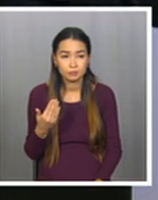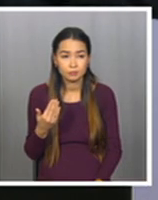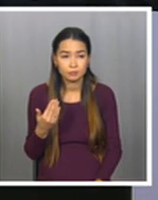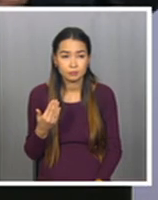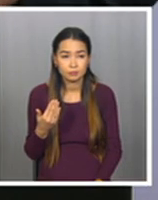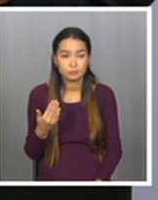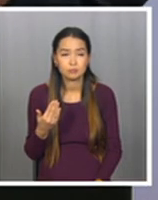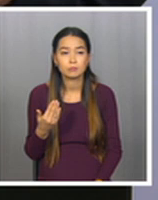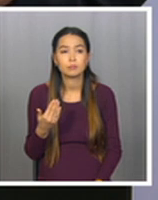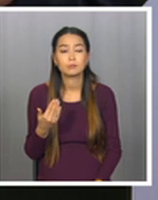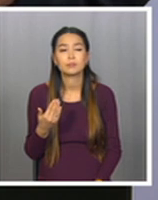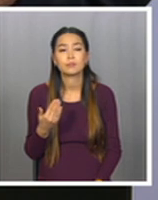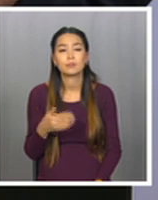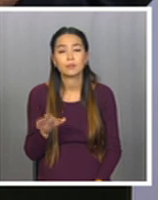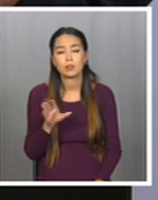жағдай өзгеше қалыптасты.